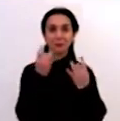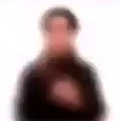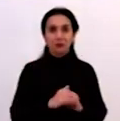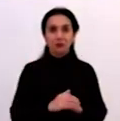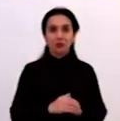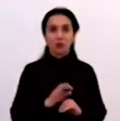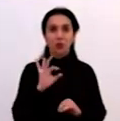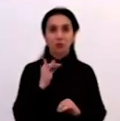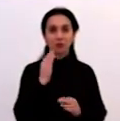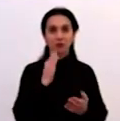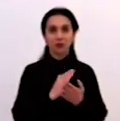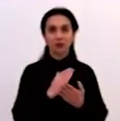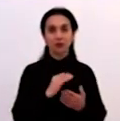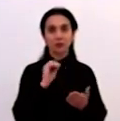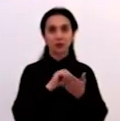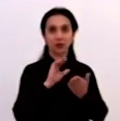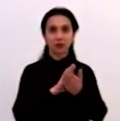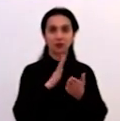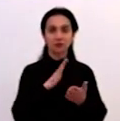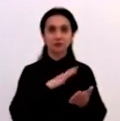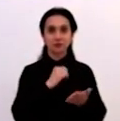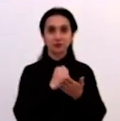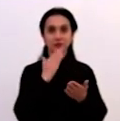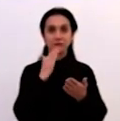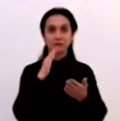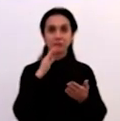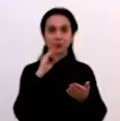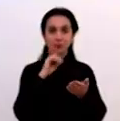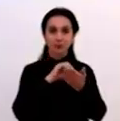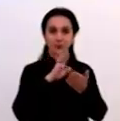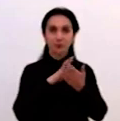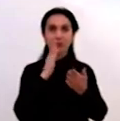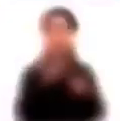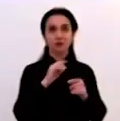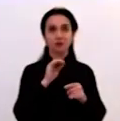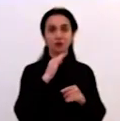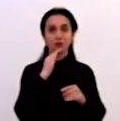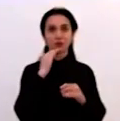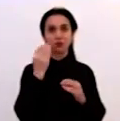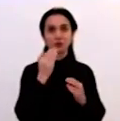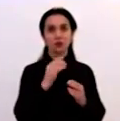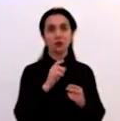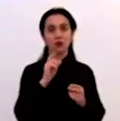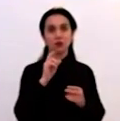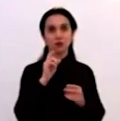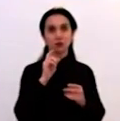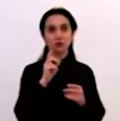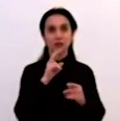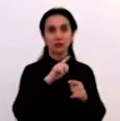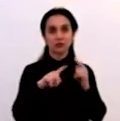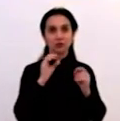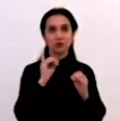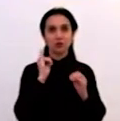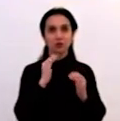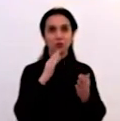etik. Obyektga qat'iy belgilangan o'zini tutish qoidalarining buzilishi ko'pchilik xodimlar tomonidan keskin